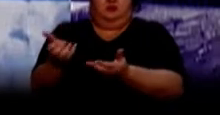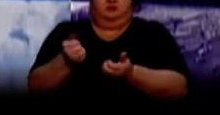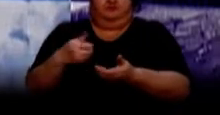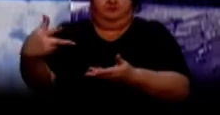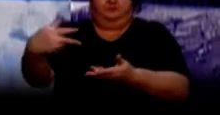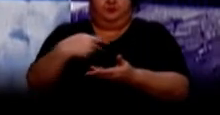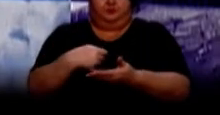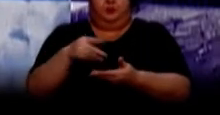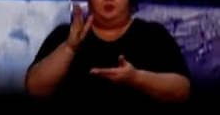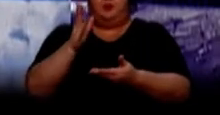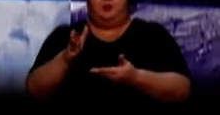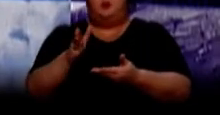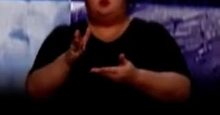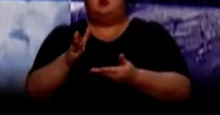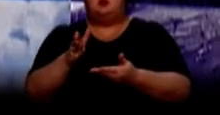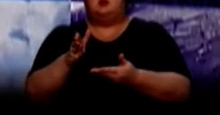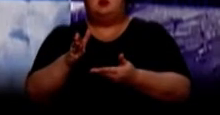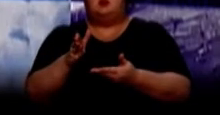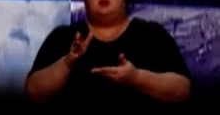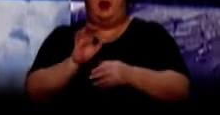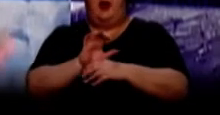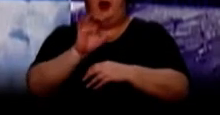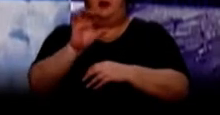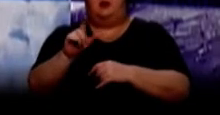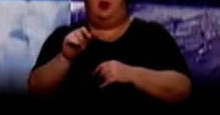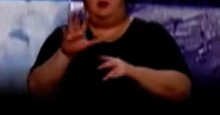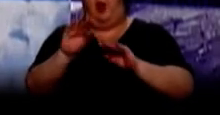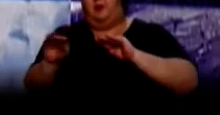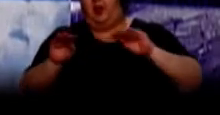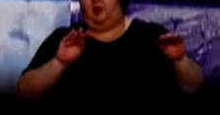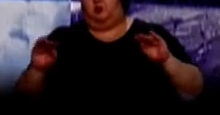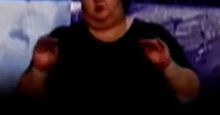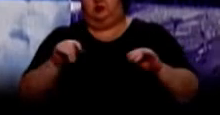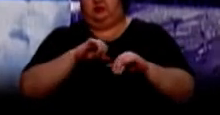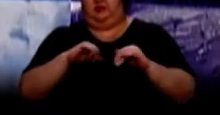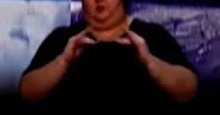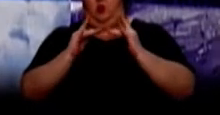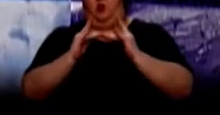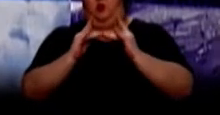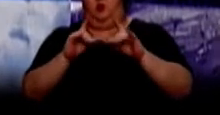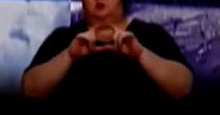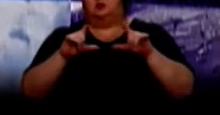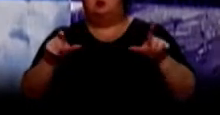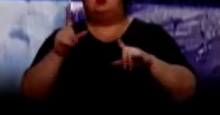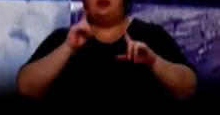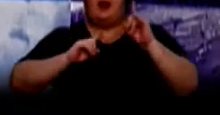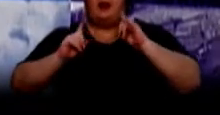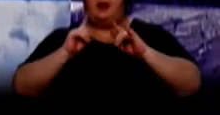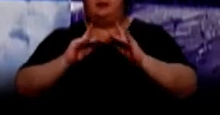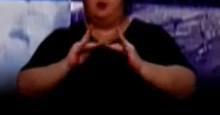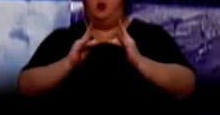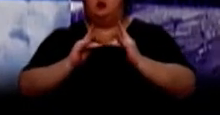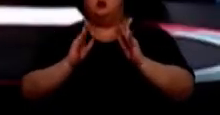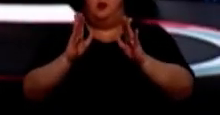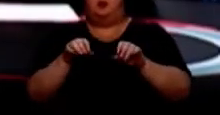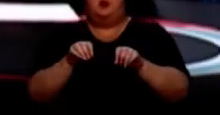вони будуть, ну, якби відправлені на благоустрій самого гуртожитку. Тобто і ради цих гуртожитків, вони